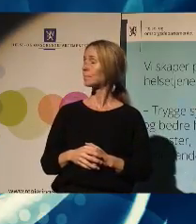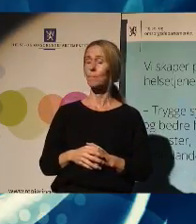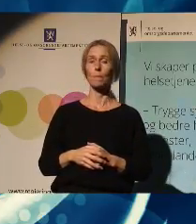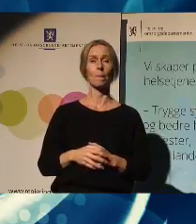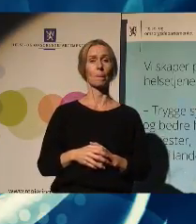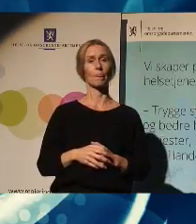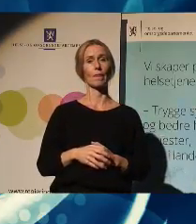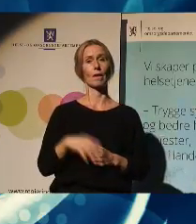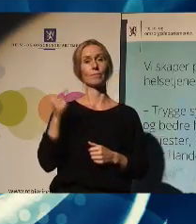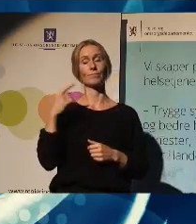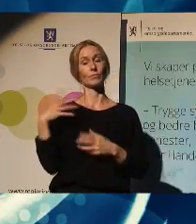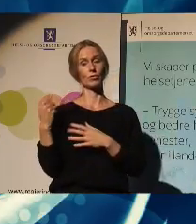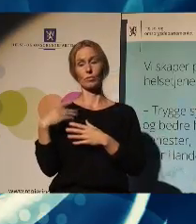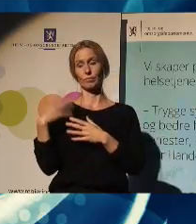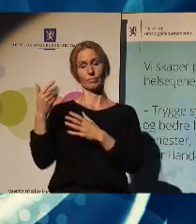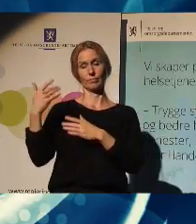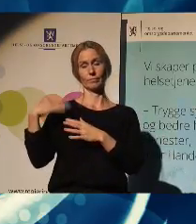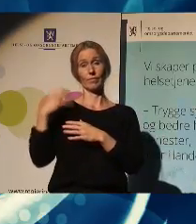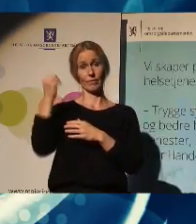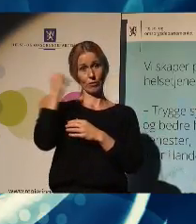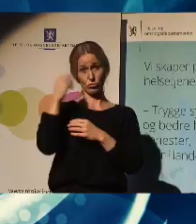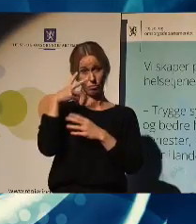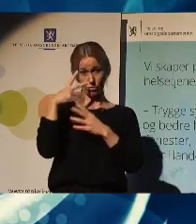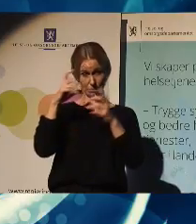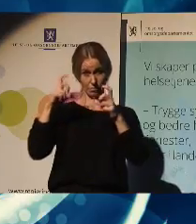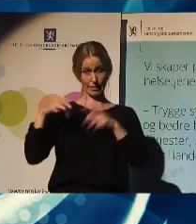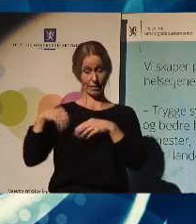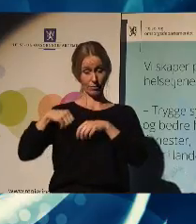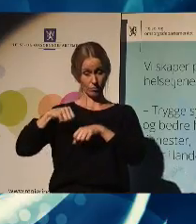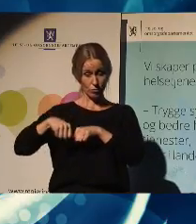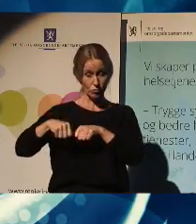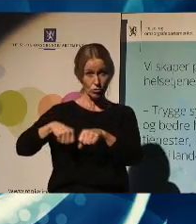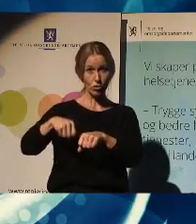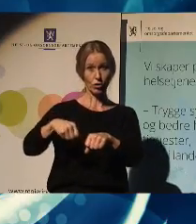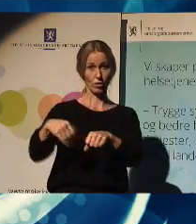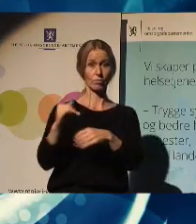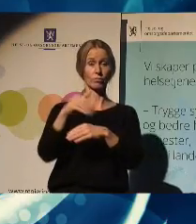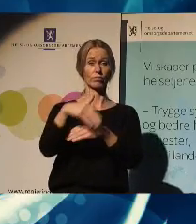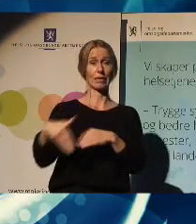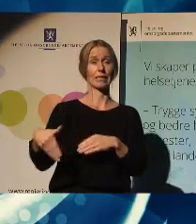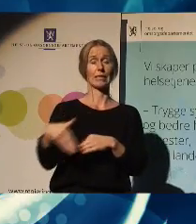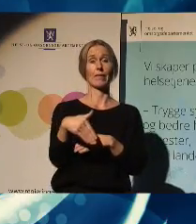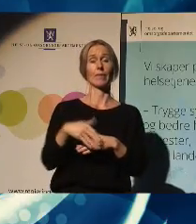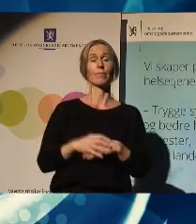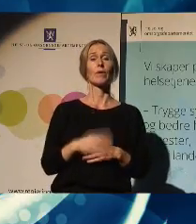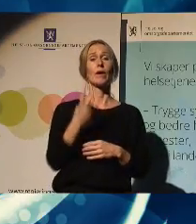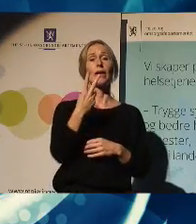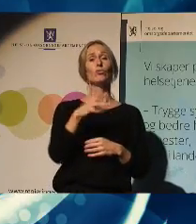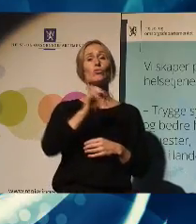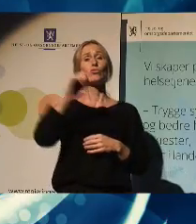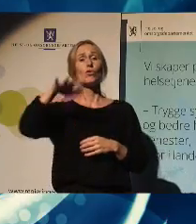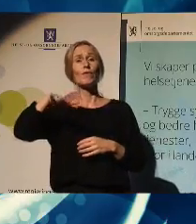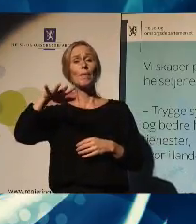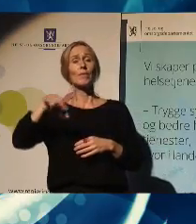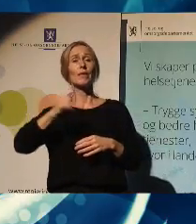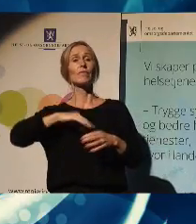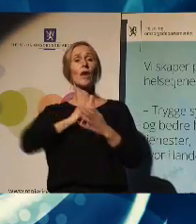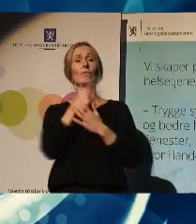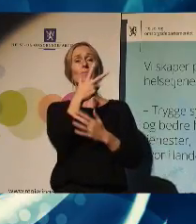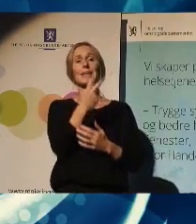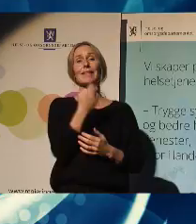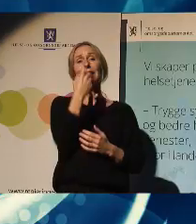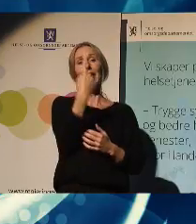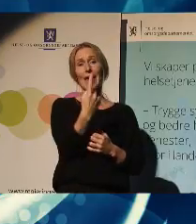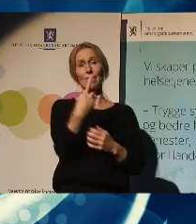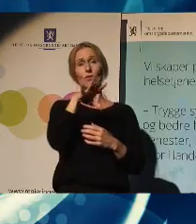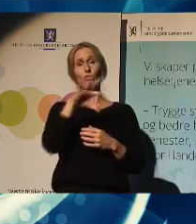Så de kom syklene. I 2015 så hadde vi 31,000